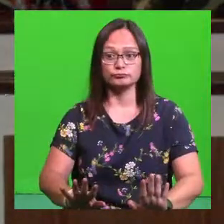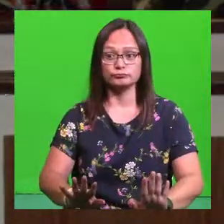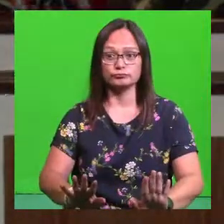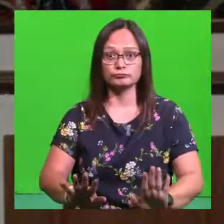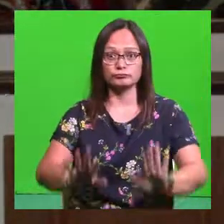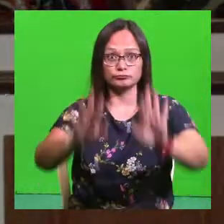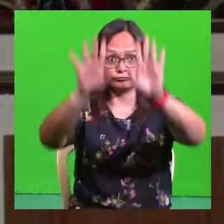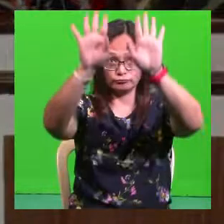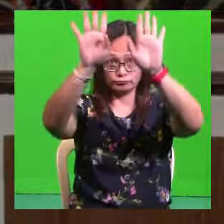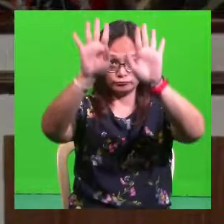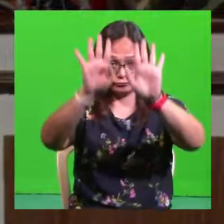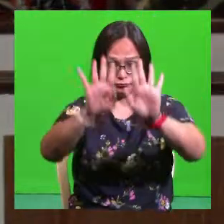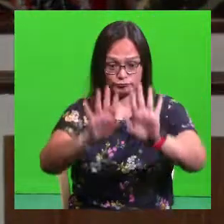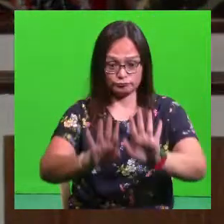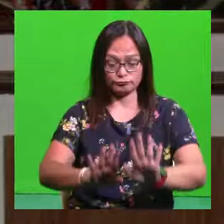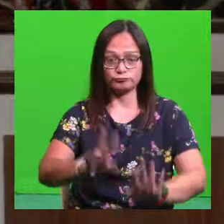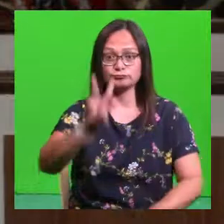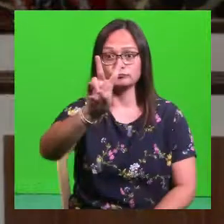yun.